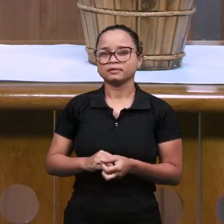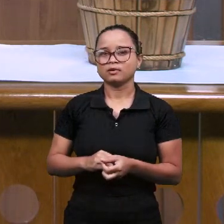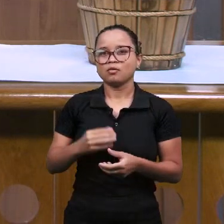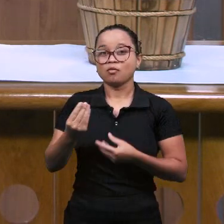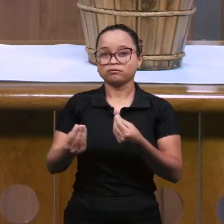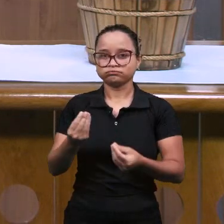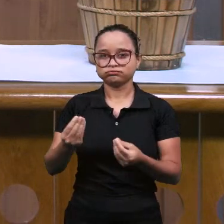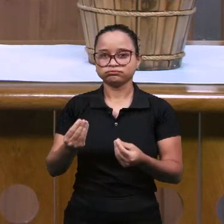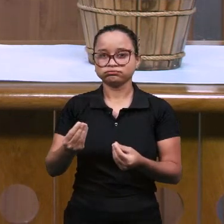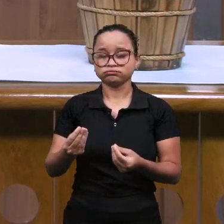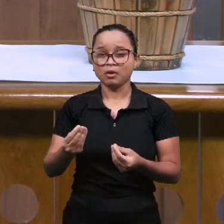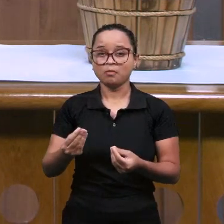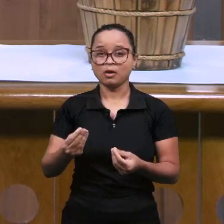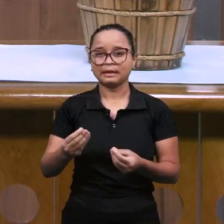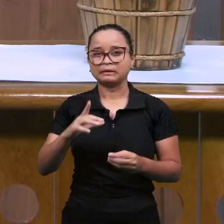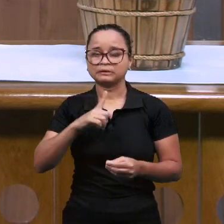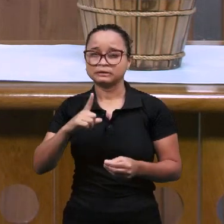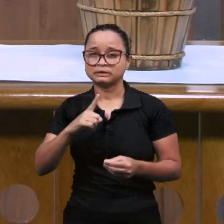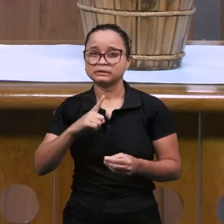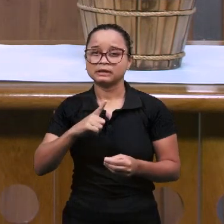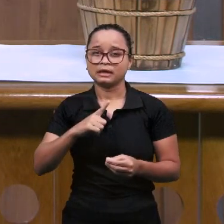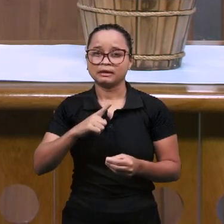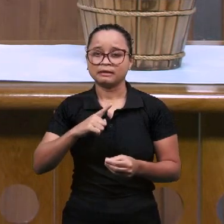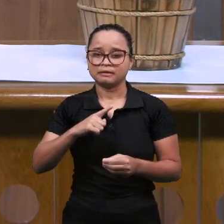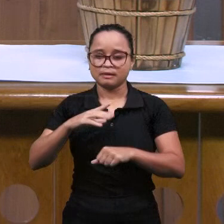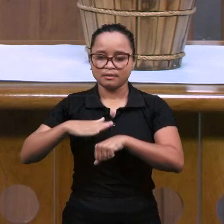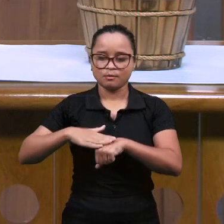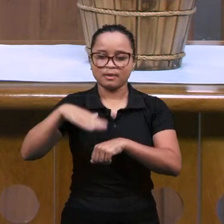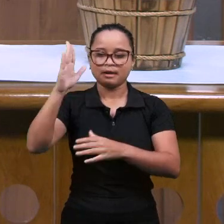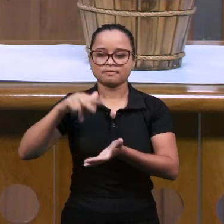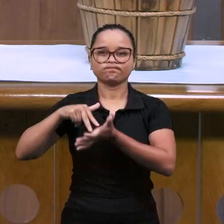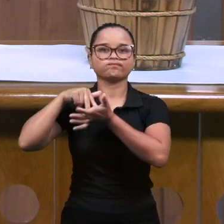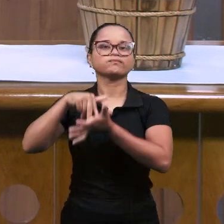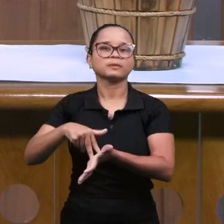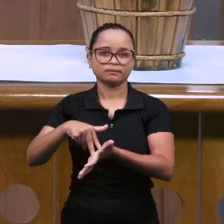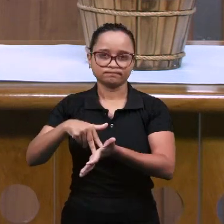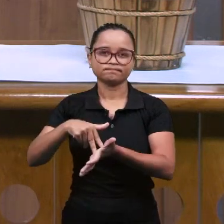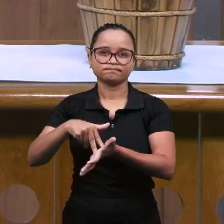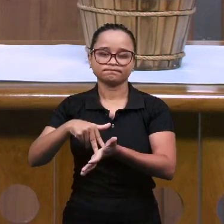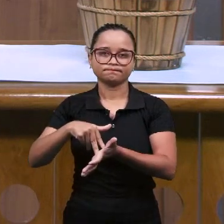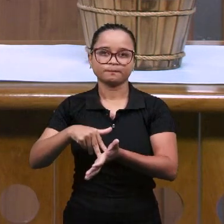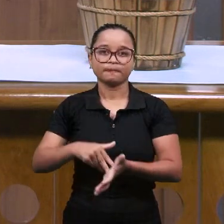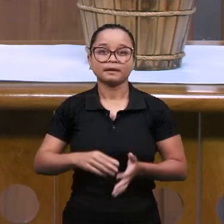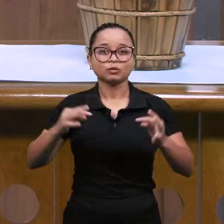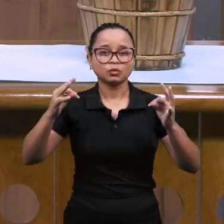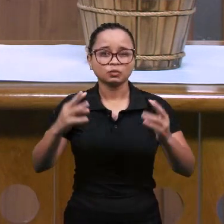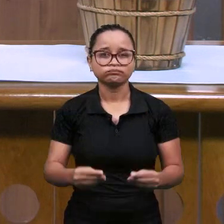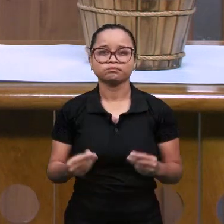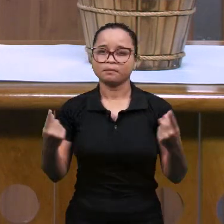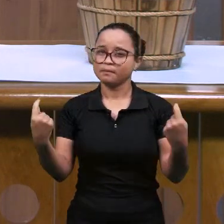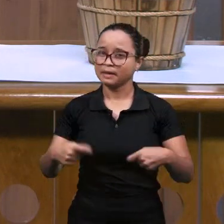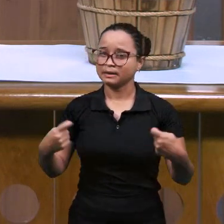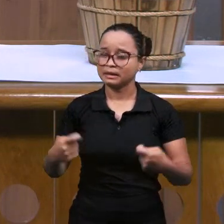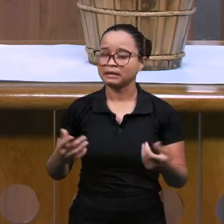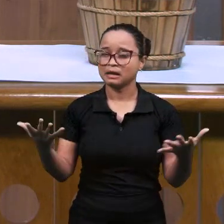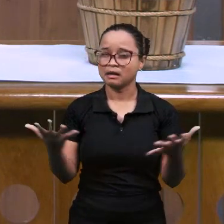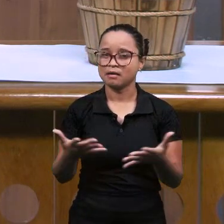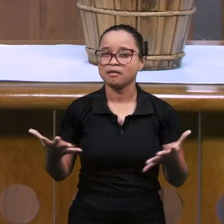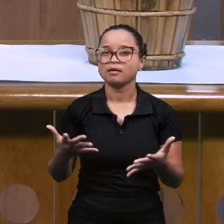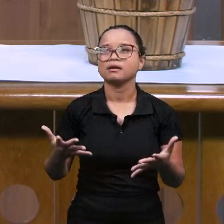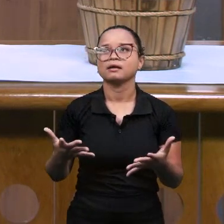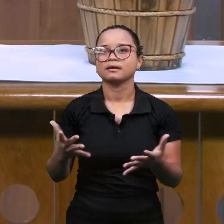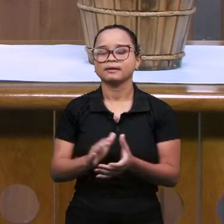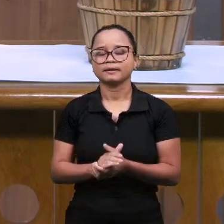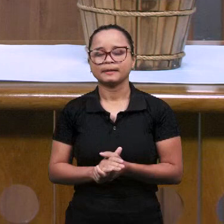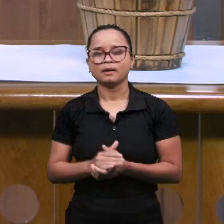une fortification à ceux qui souhaitent passer, bien évidemment,